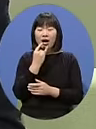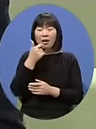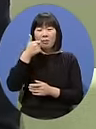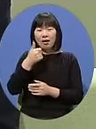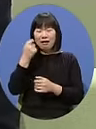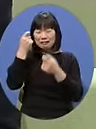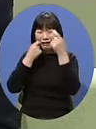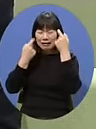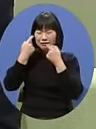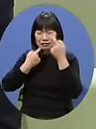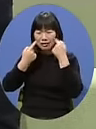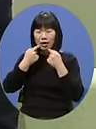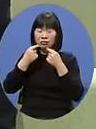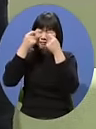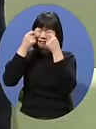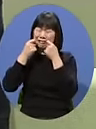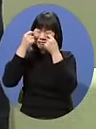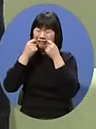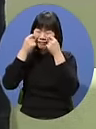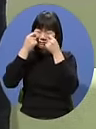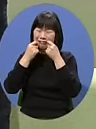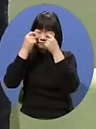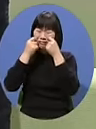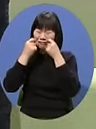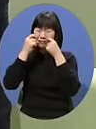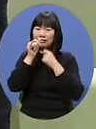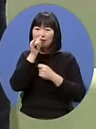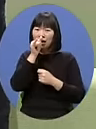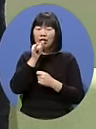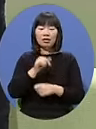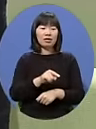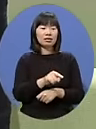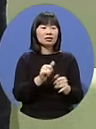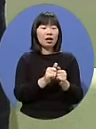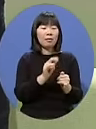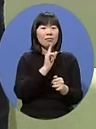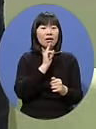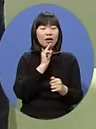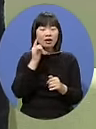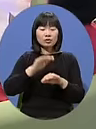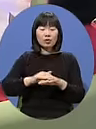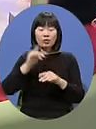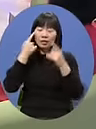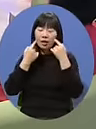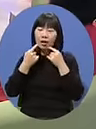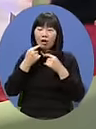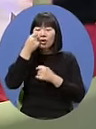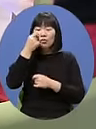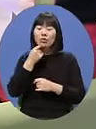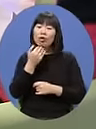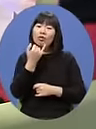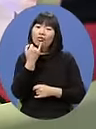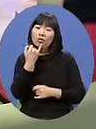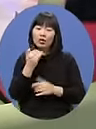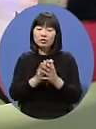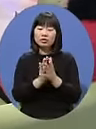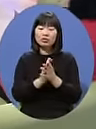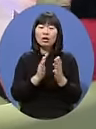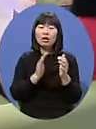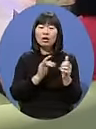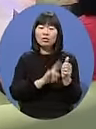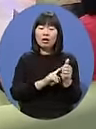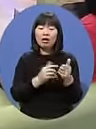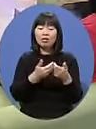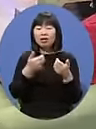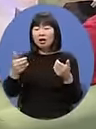그러면서 펑펑 울었다라는 거예요. 그래서 그 사람이 하는 말이 왜 손을 다친 거로는 울어도 되고 친구가 떠나가는